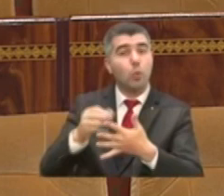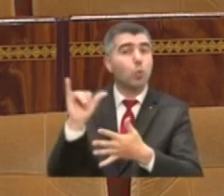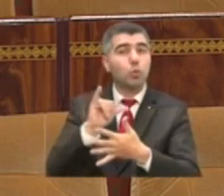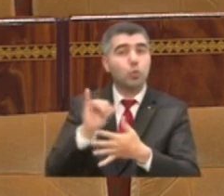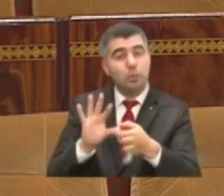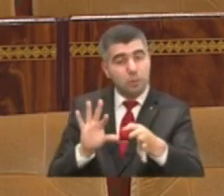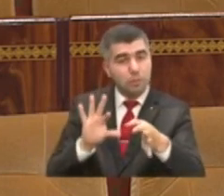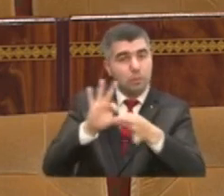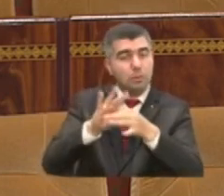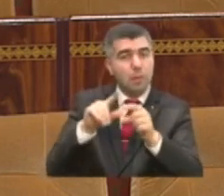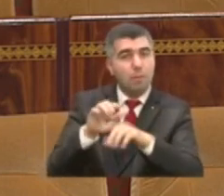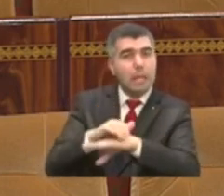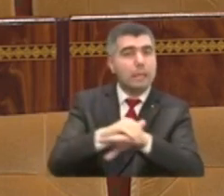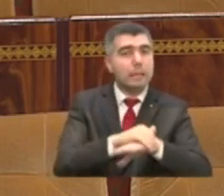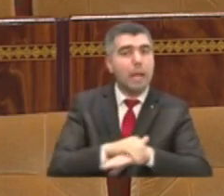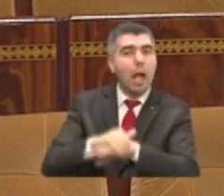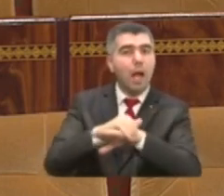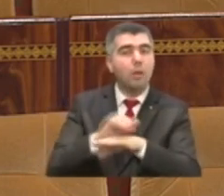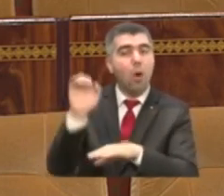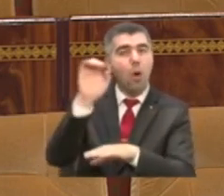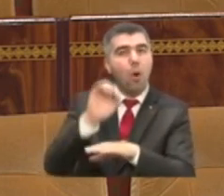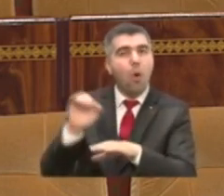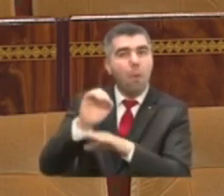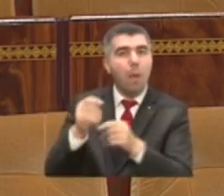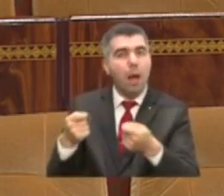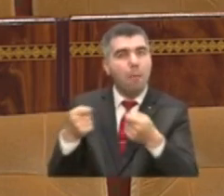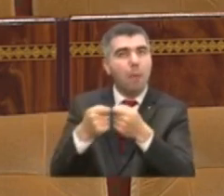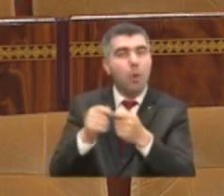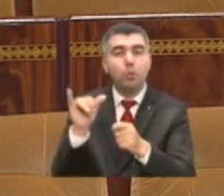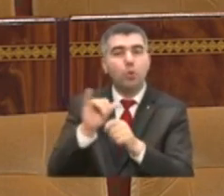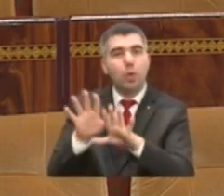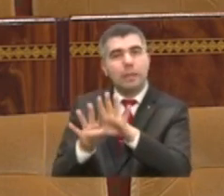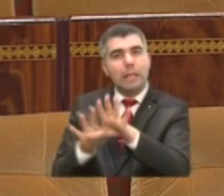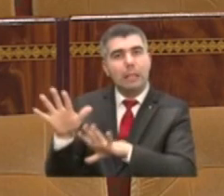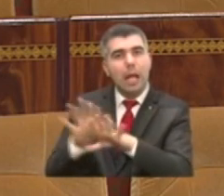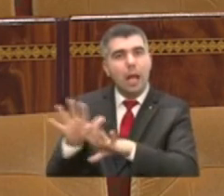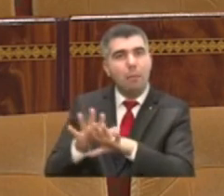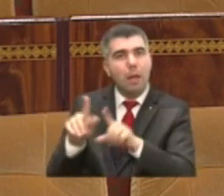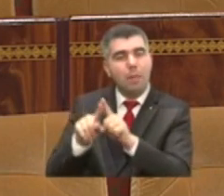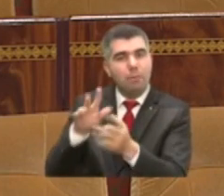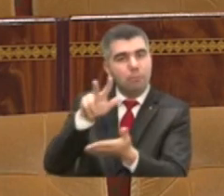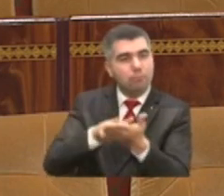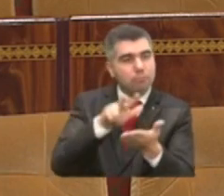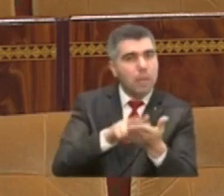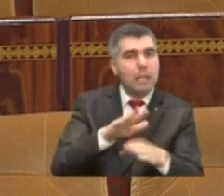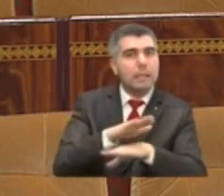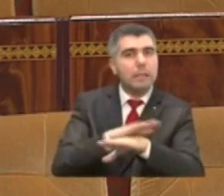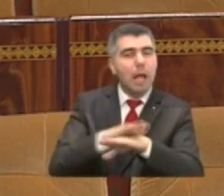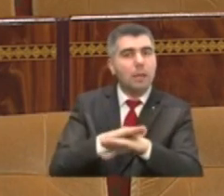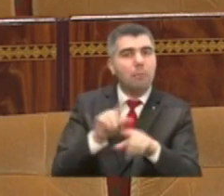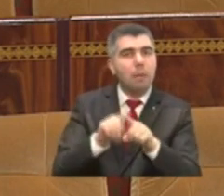تجمع المغرب والاتحاد الأوروبي في هذا المجال؟ وما هي التدابير الكفيلة بتنفيذ السياسة الشاملة